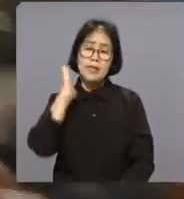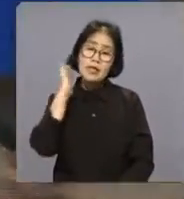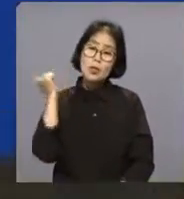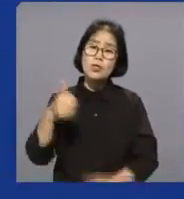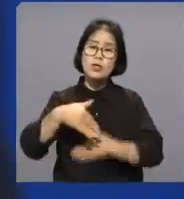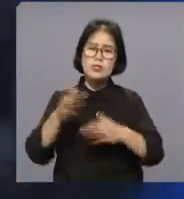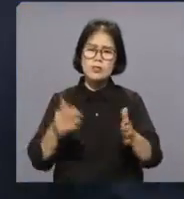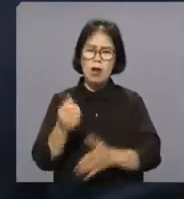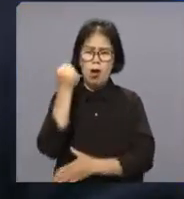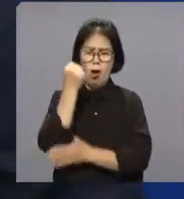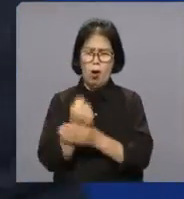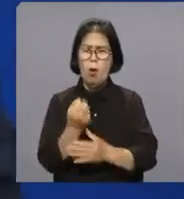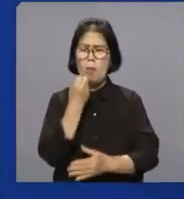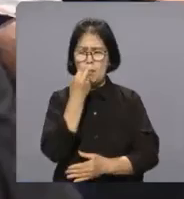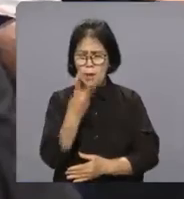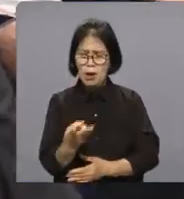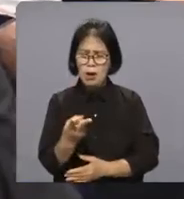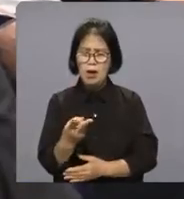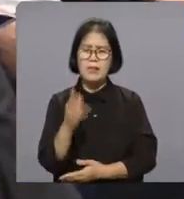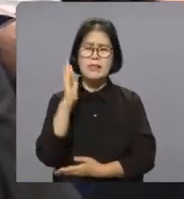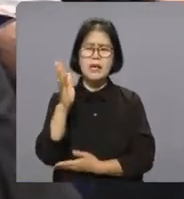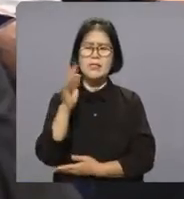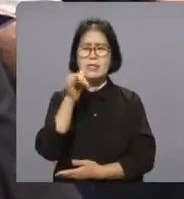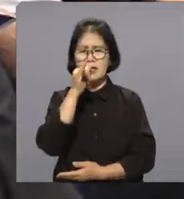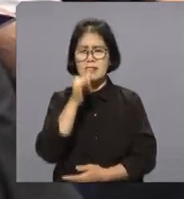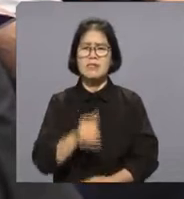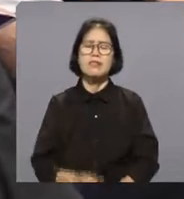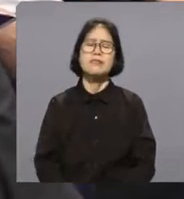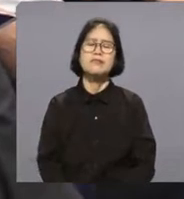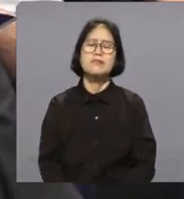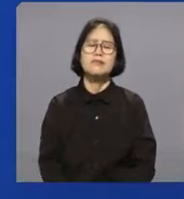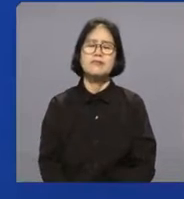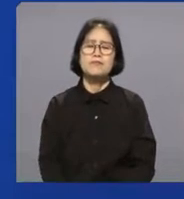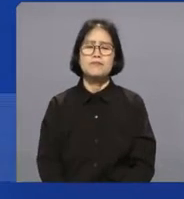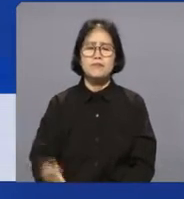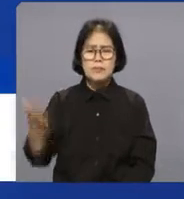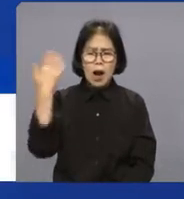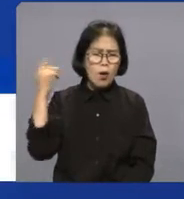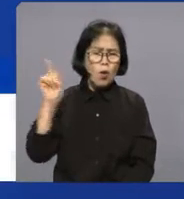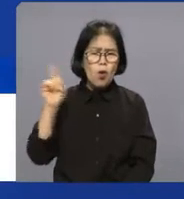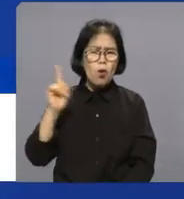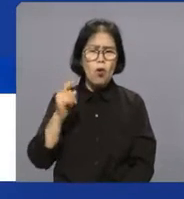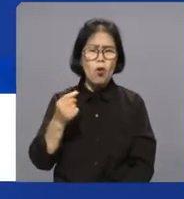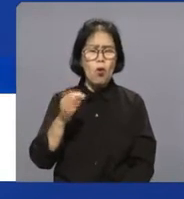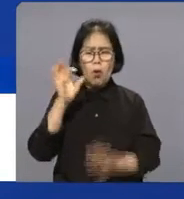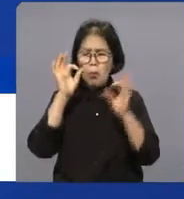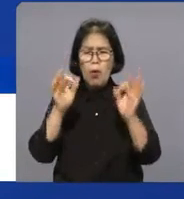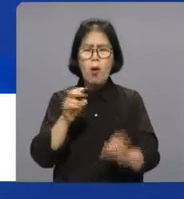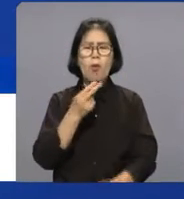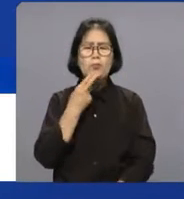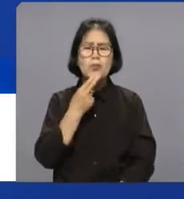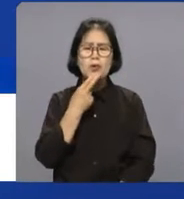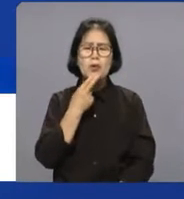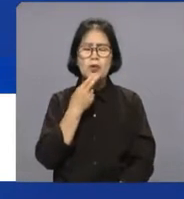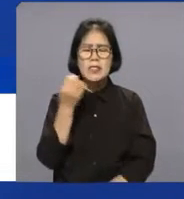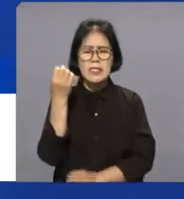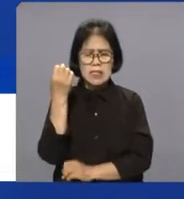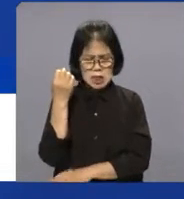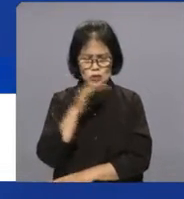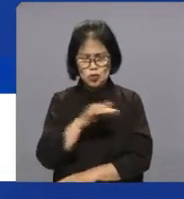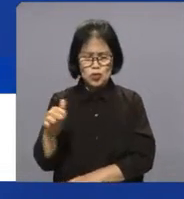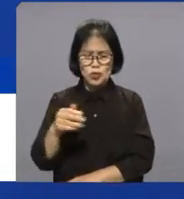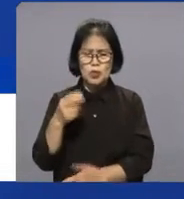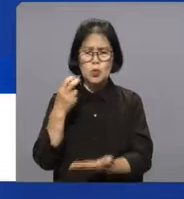대통령실에 썩은 내가 진동한다는 이야기가 돌 정도다. 과거 어느 정권에서도 볼 수 없을 정도로 기준과